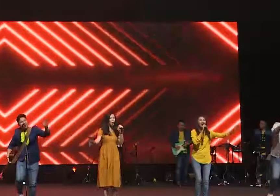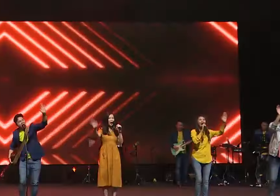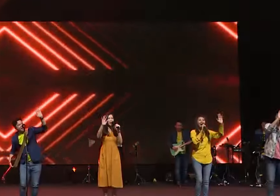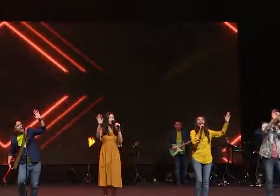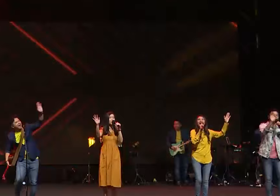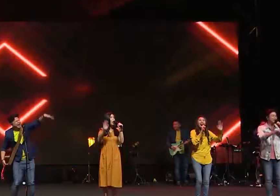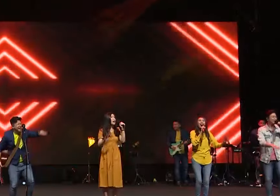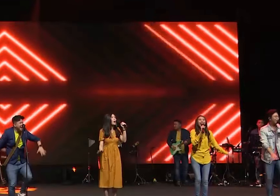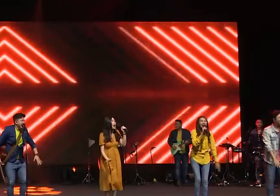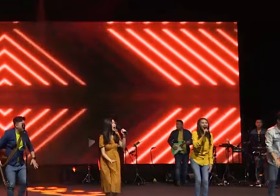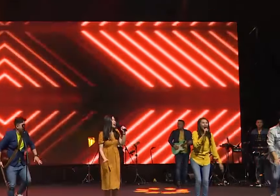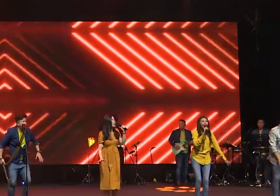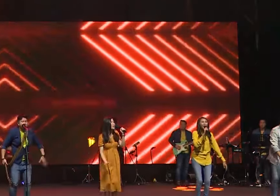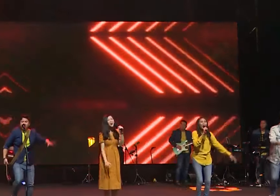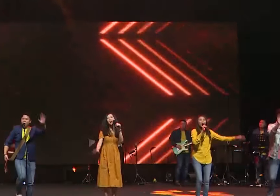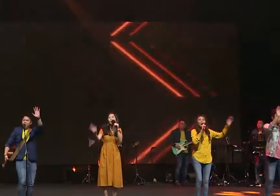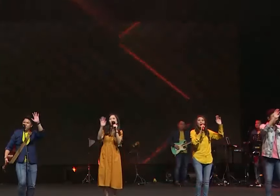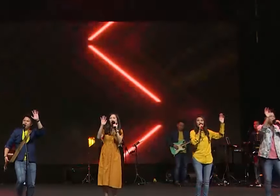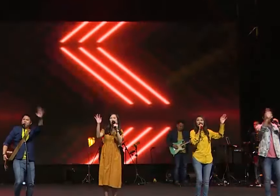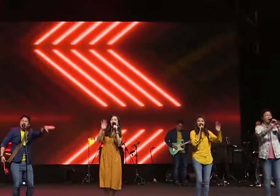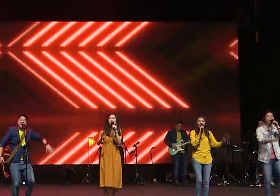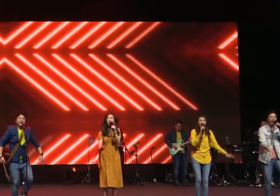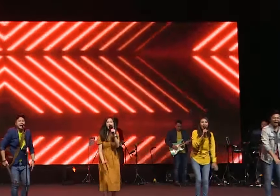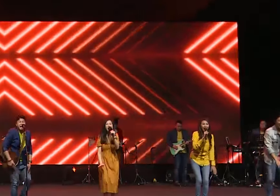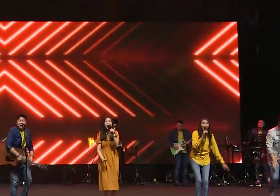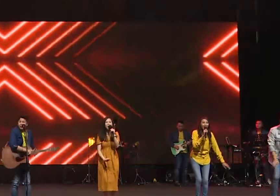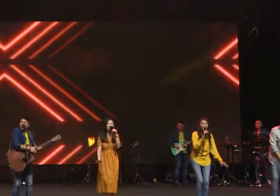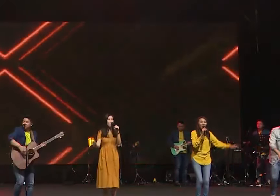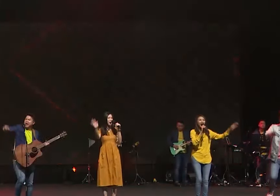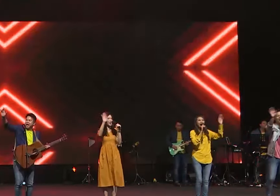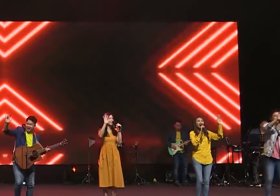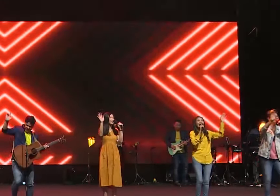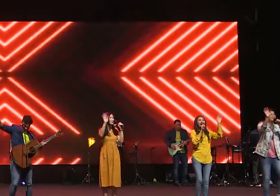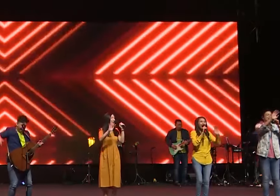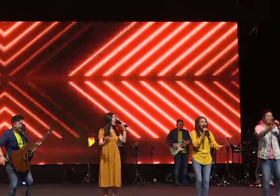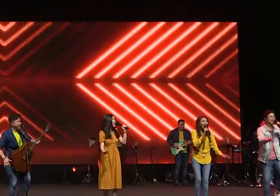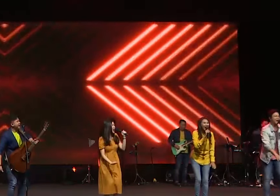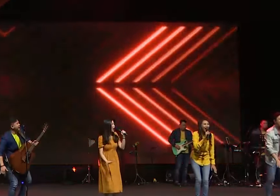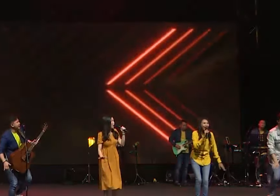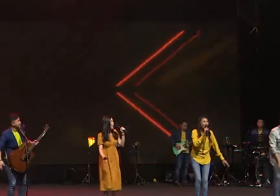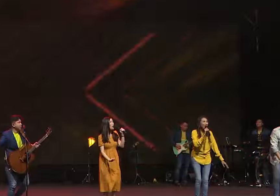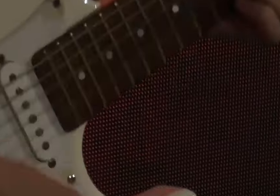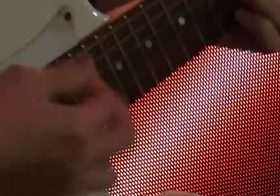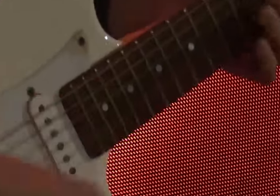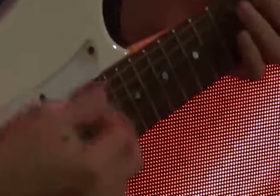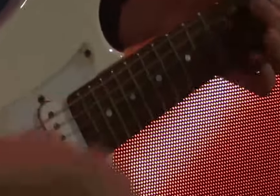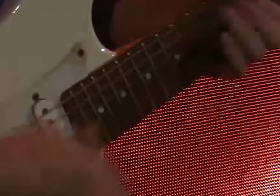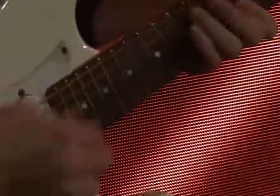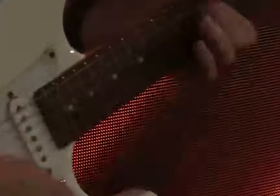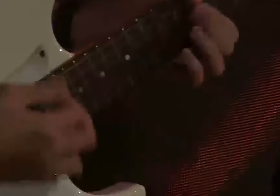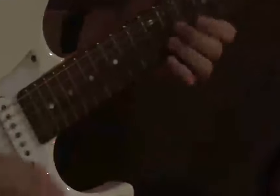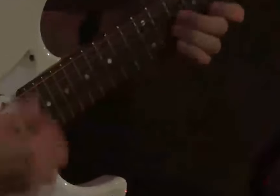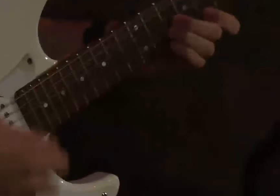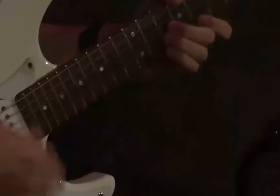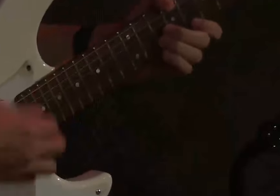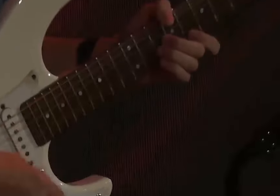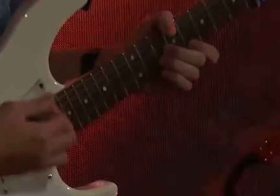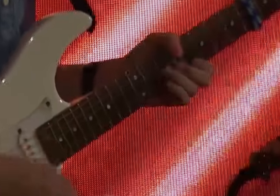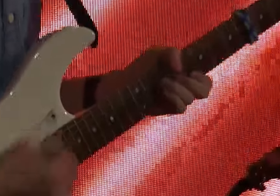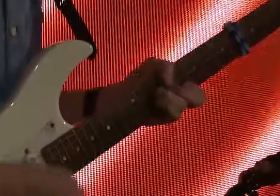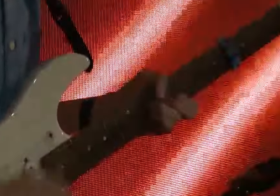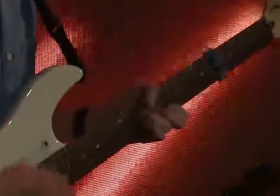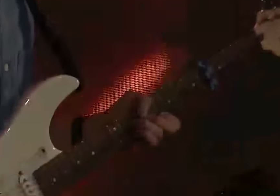oh ah, yeah, oh, oh yeah, oh ah, yeah, oh, oh yeah,